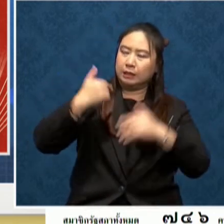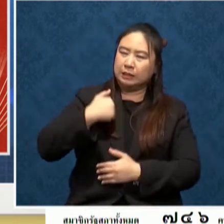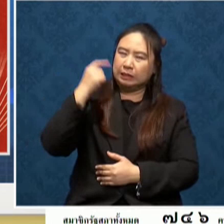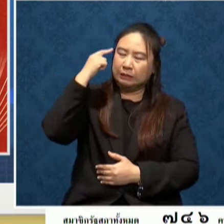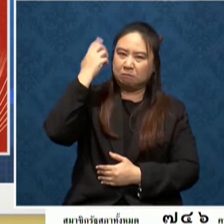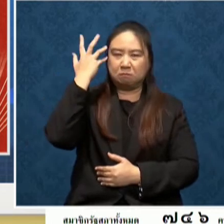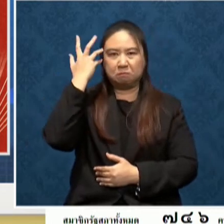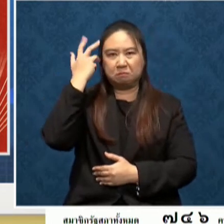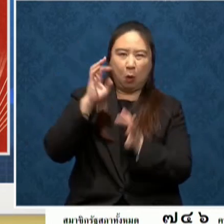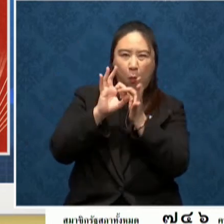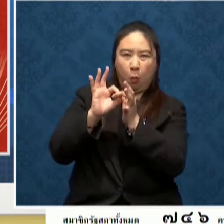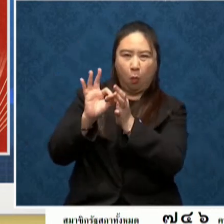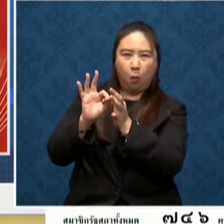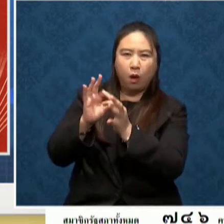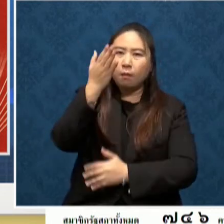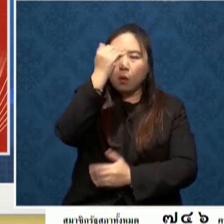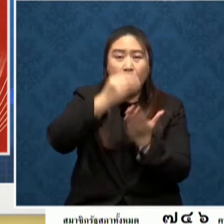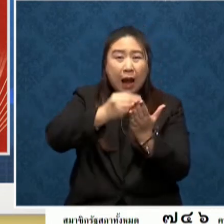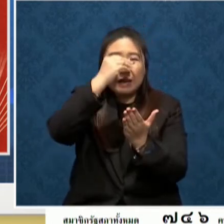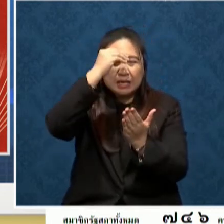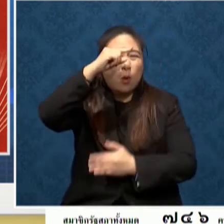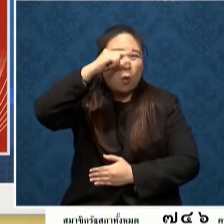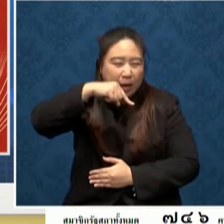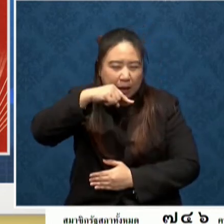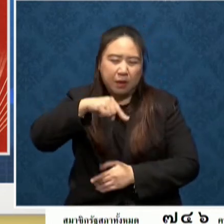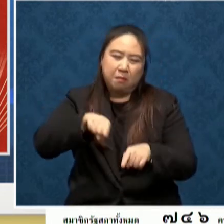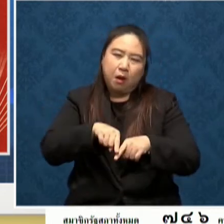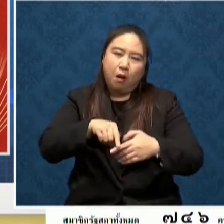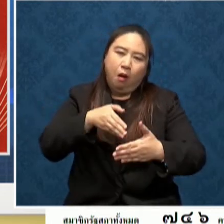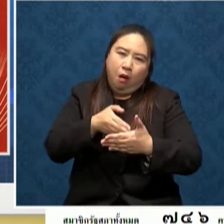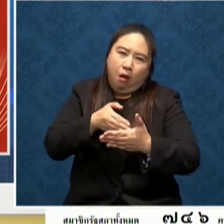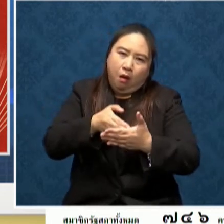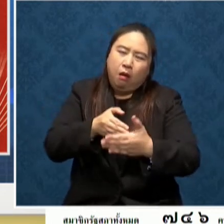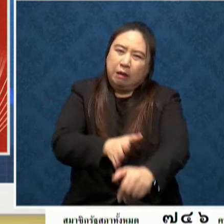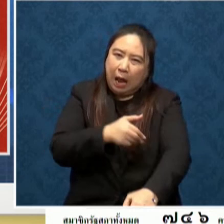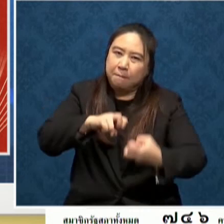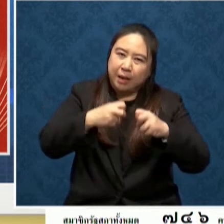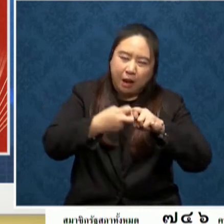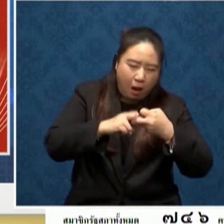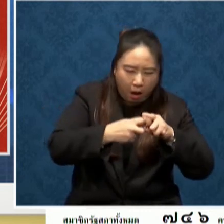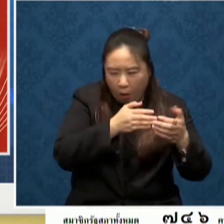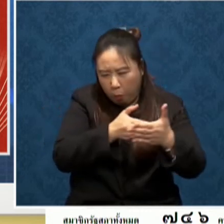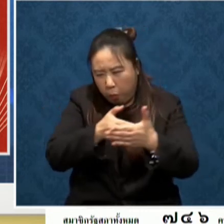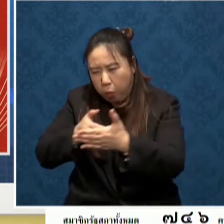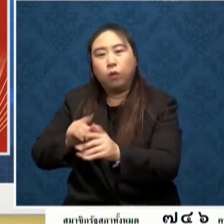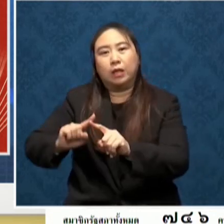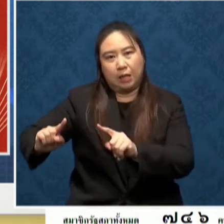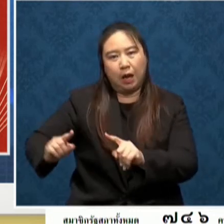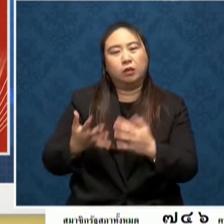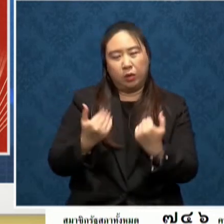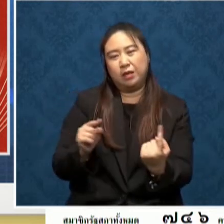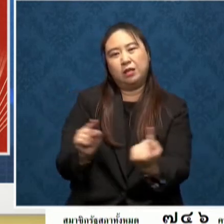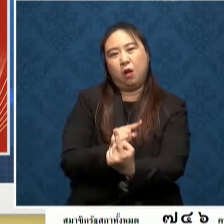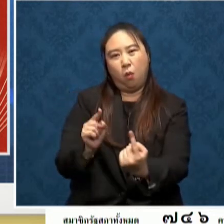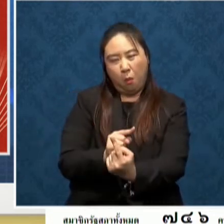ปการเพีSTกศึษาไทย อยู่ในหมดัมมันนานหลายปี มีประหางมากมายหายมิติหน้าเสราล